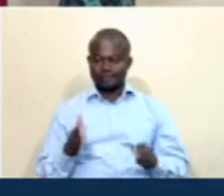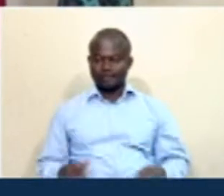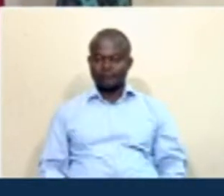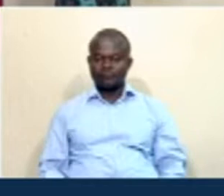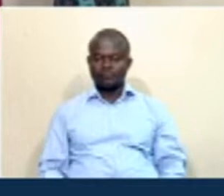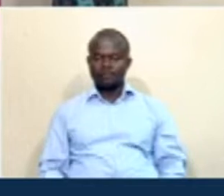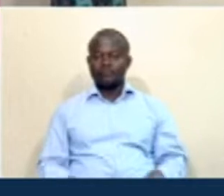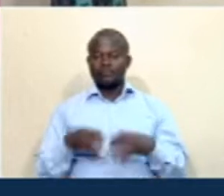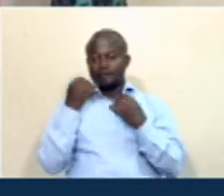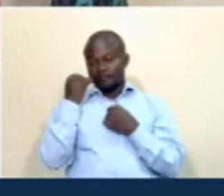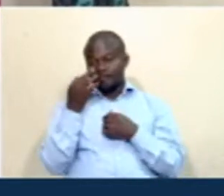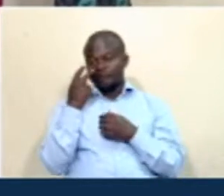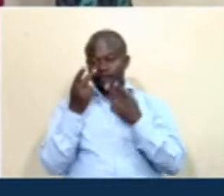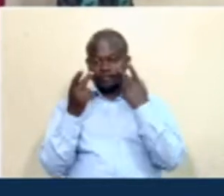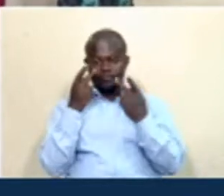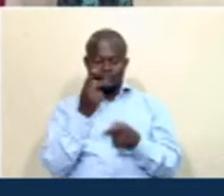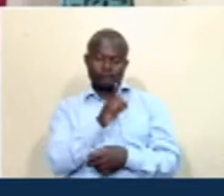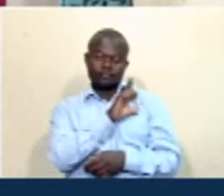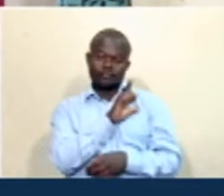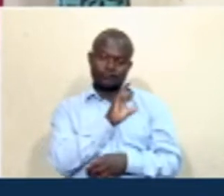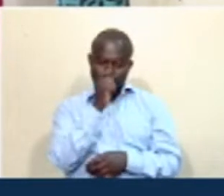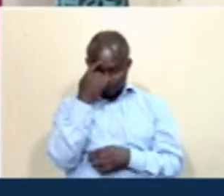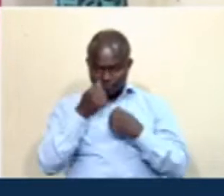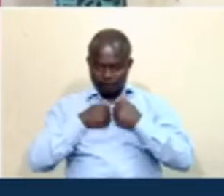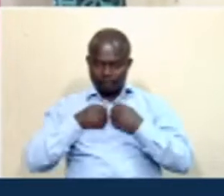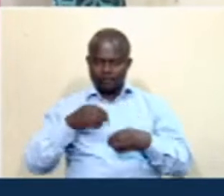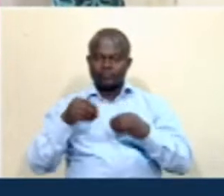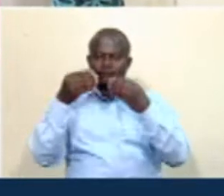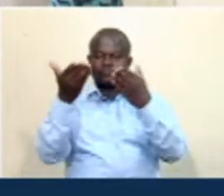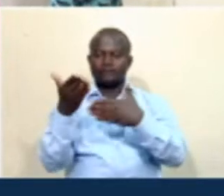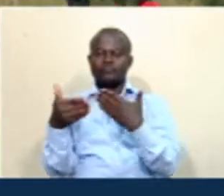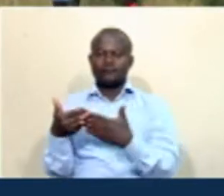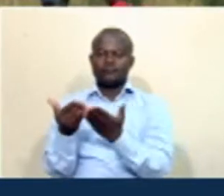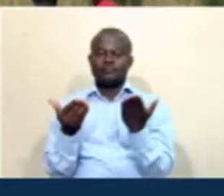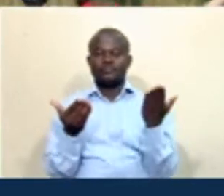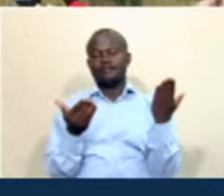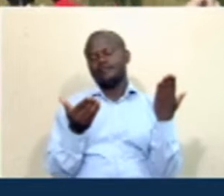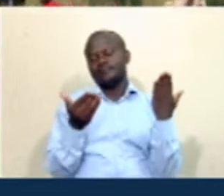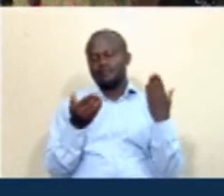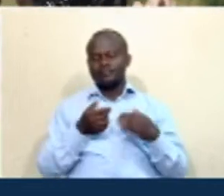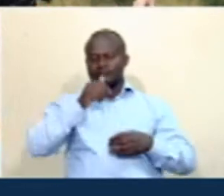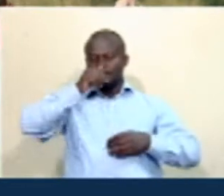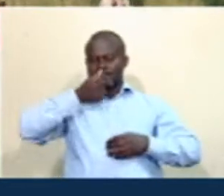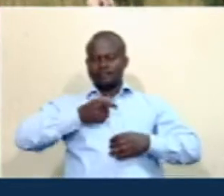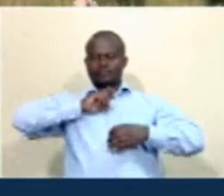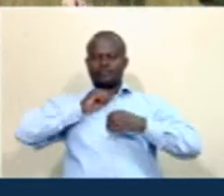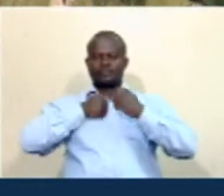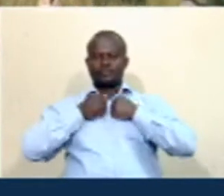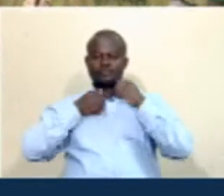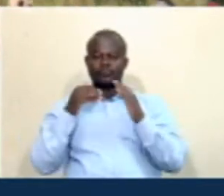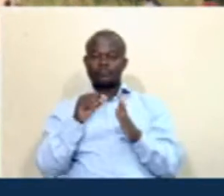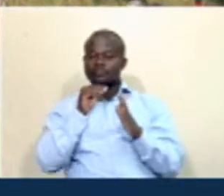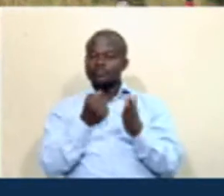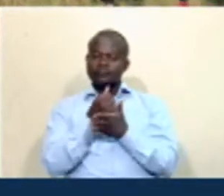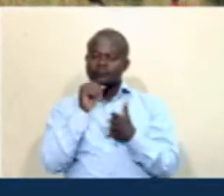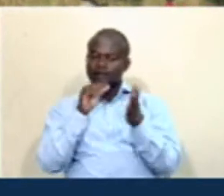amahirwe leta y'u Rwanda ihabaje ni nkatwe, numva ntewe ishema no kuba ndi umunyarwanda. Byatumye tutongera kujya